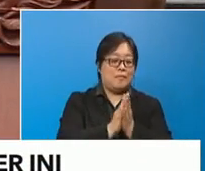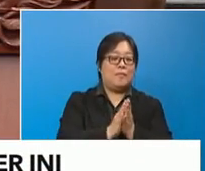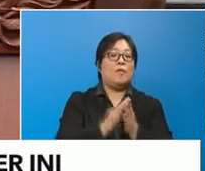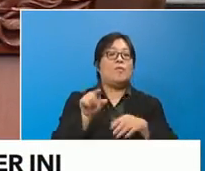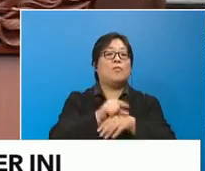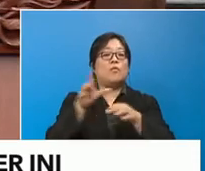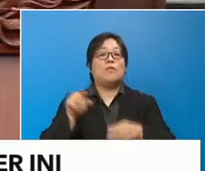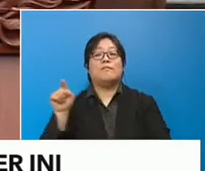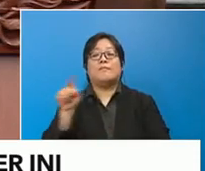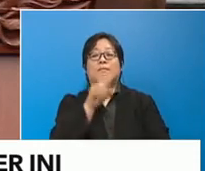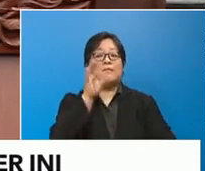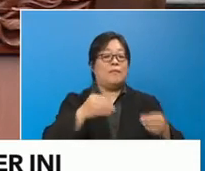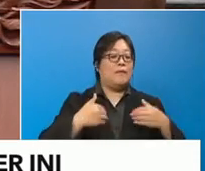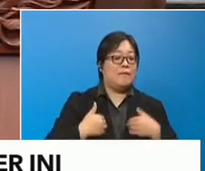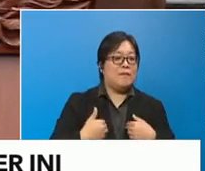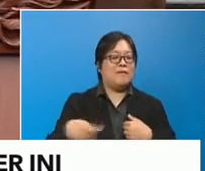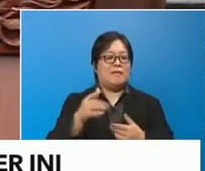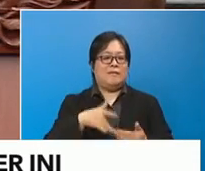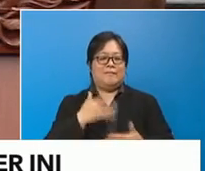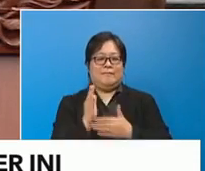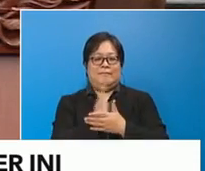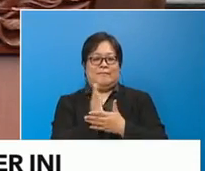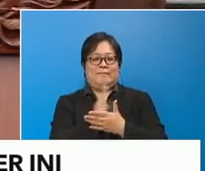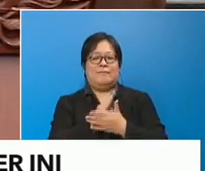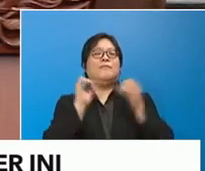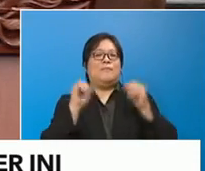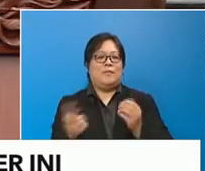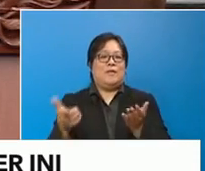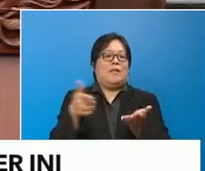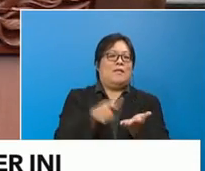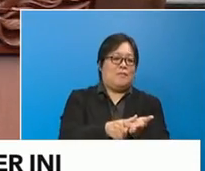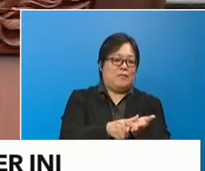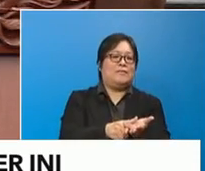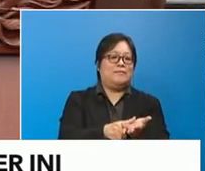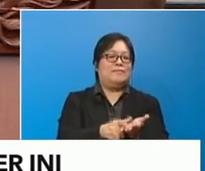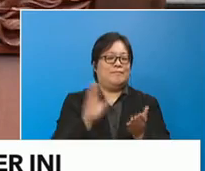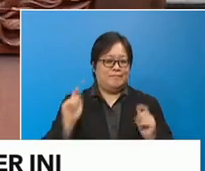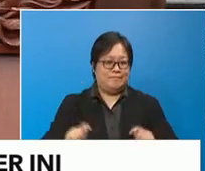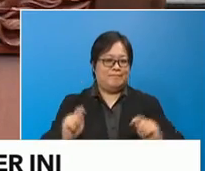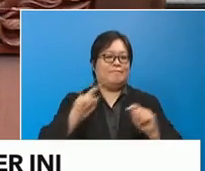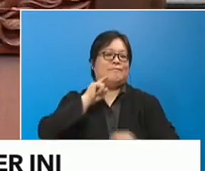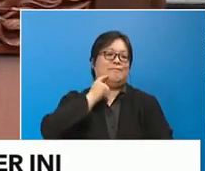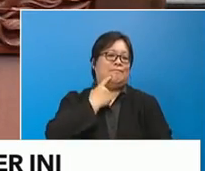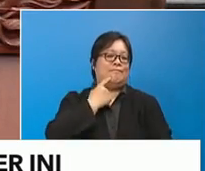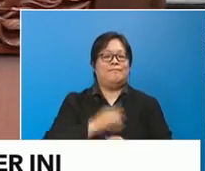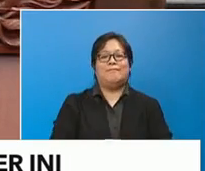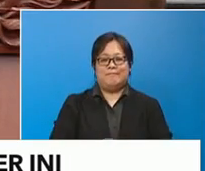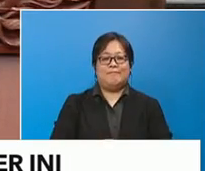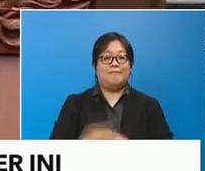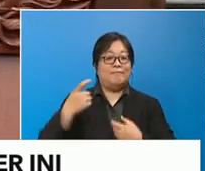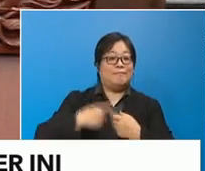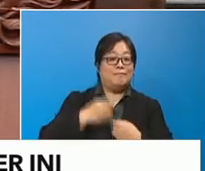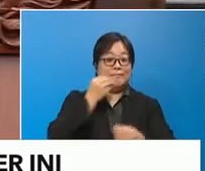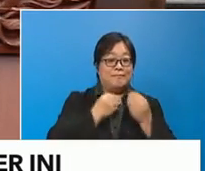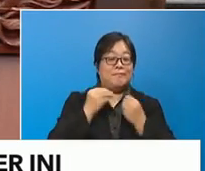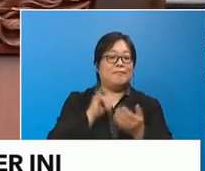luasannya jika ada sesuatu yang meragukan boleh melakukan prediksi the dan kita akan membuat tidak hanya stres karena hal jepretan memakai